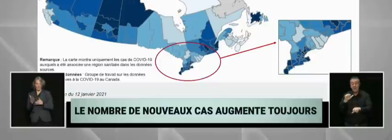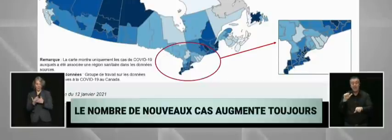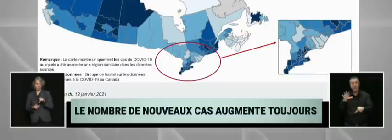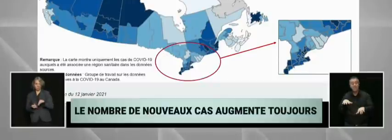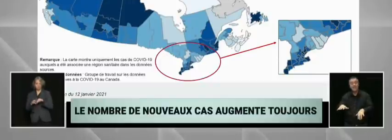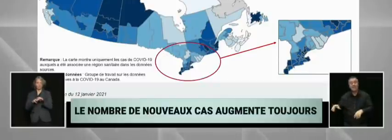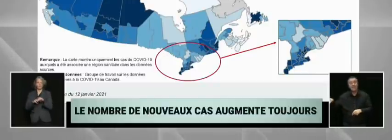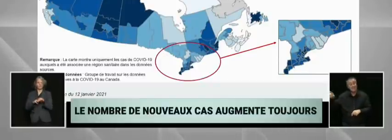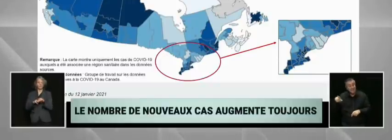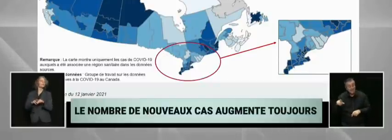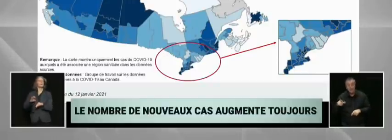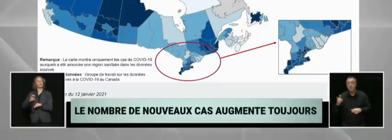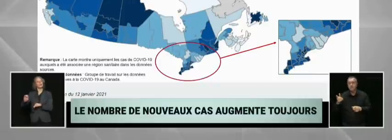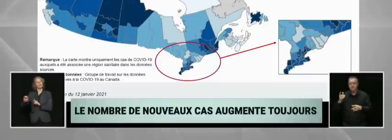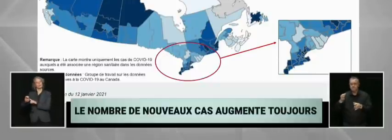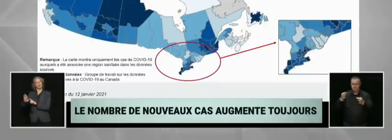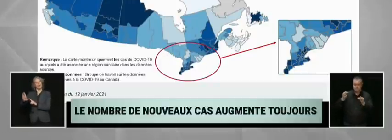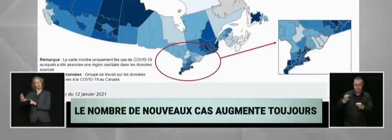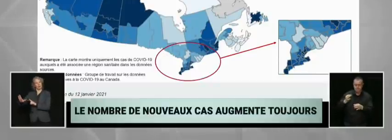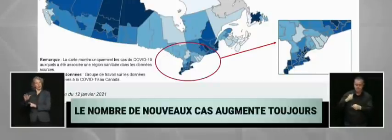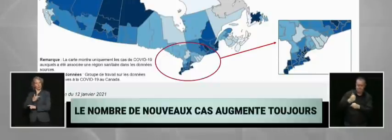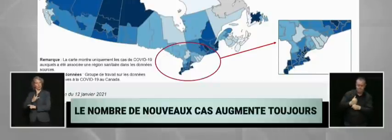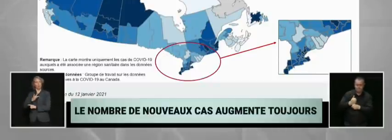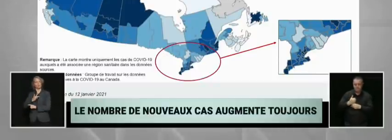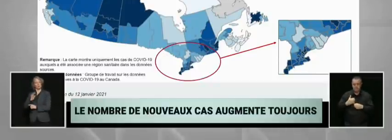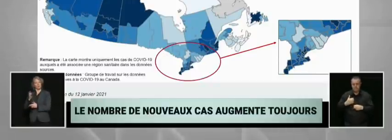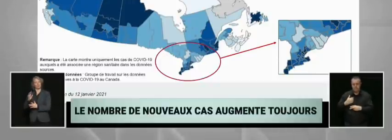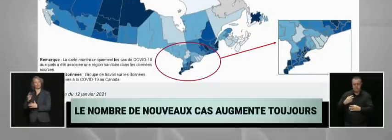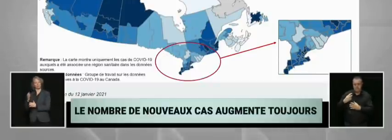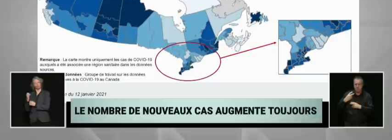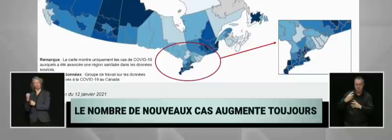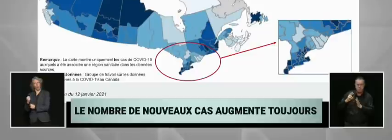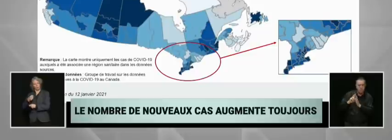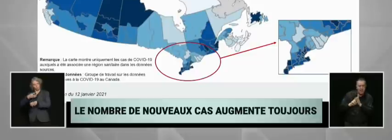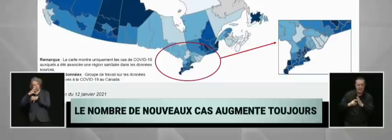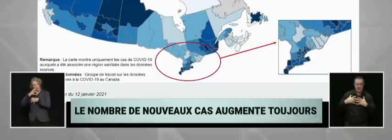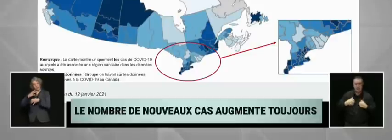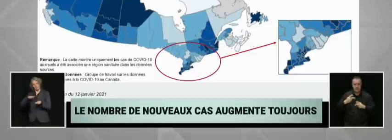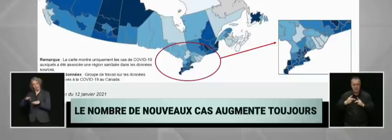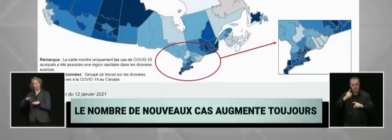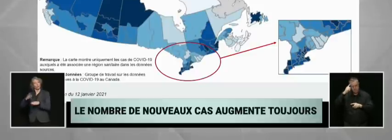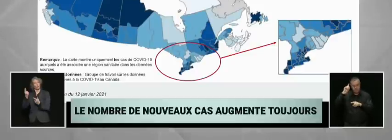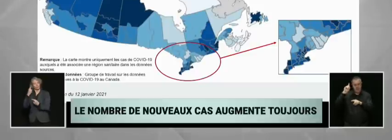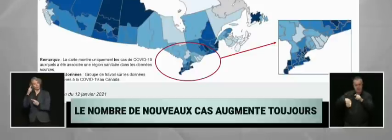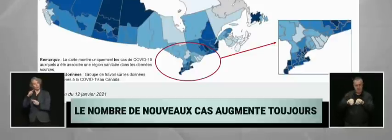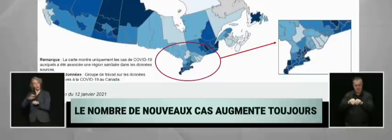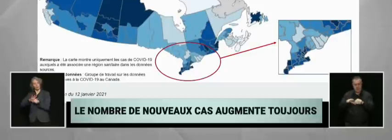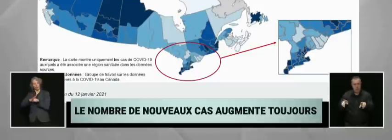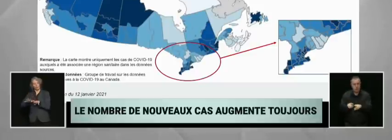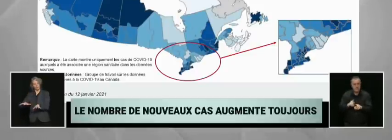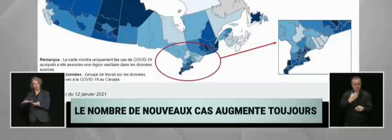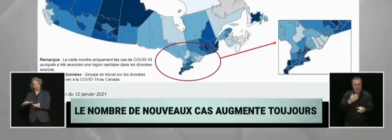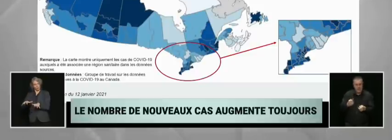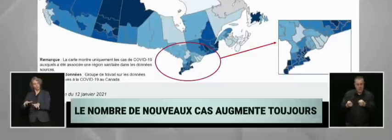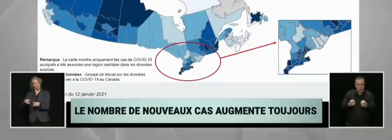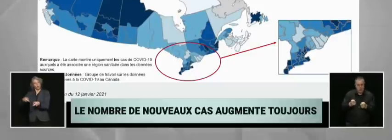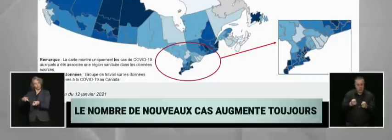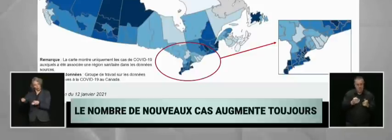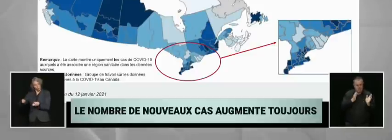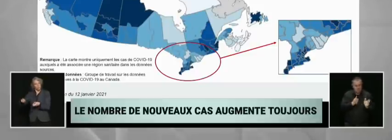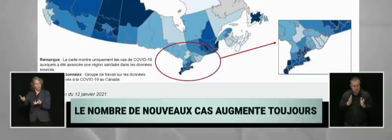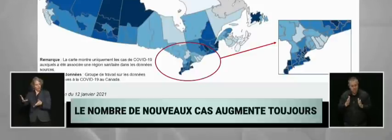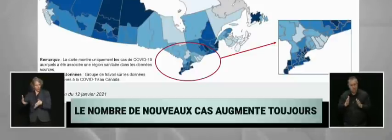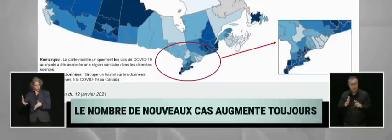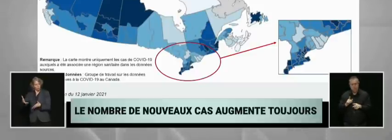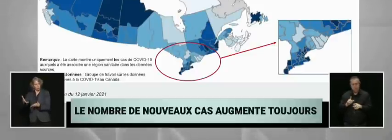publique suffisantes pour interrompre la propagation et contrôler rigoureusement la COVID-19. Toutefois,